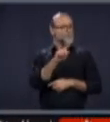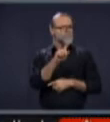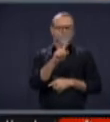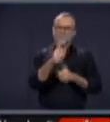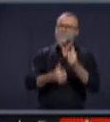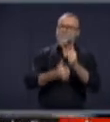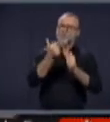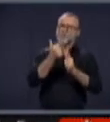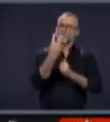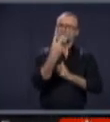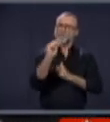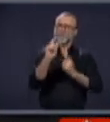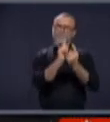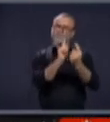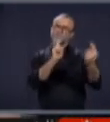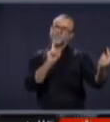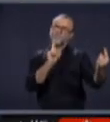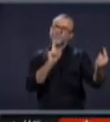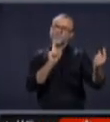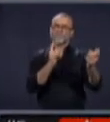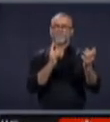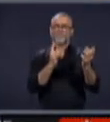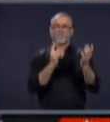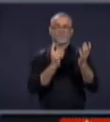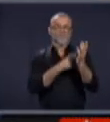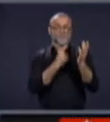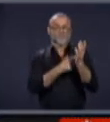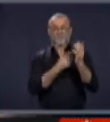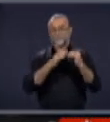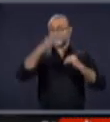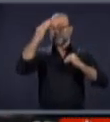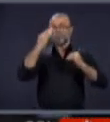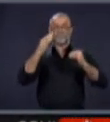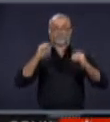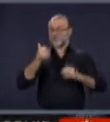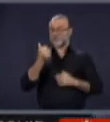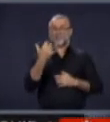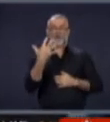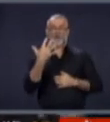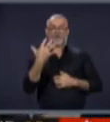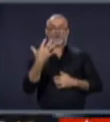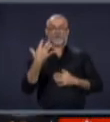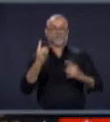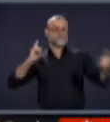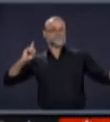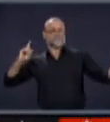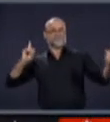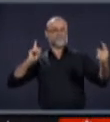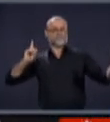gens respectaient la distance. 2 mètres, parfois même, il y avait peut-être